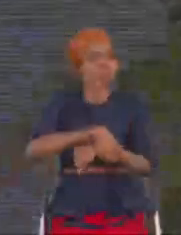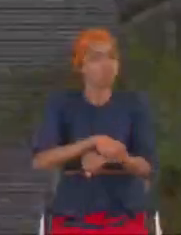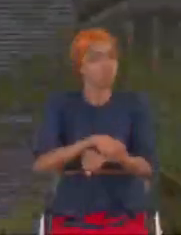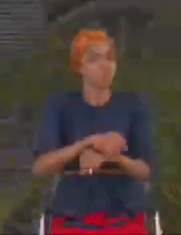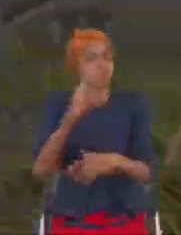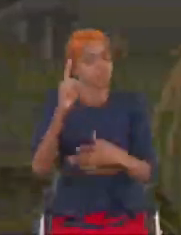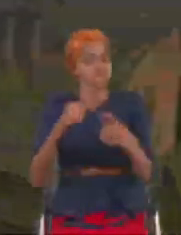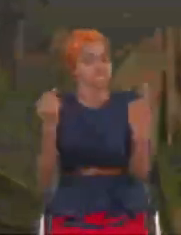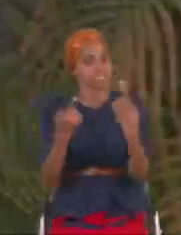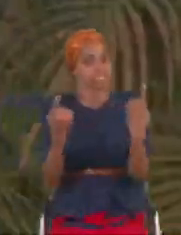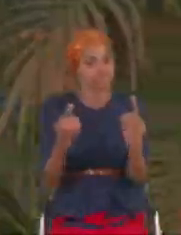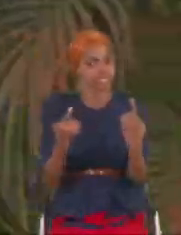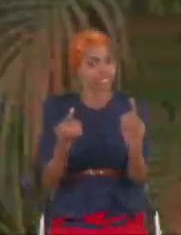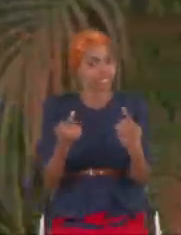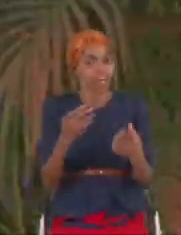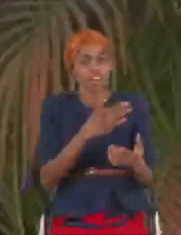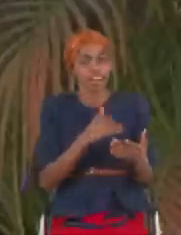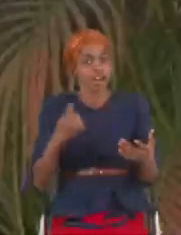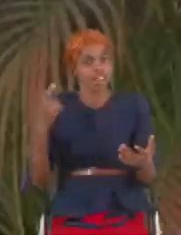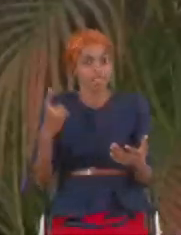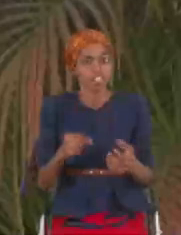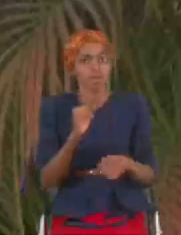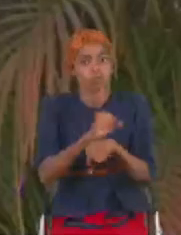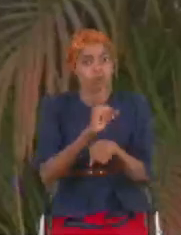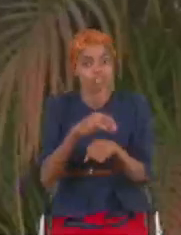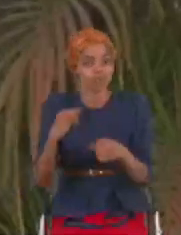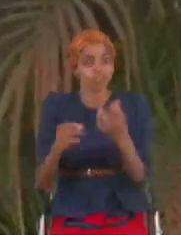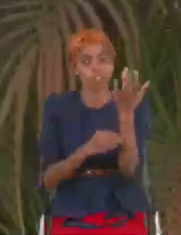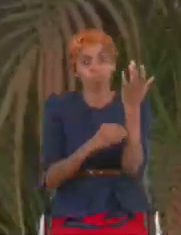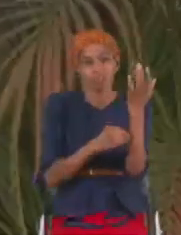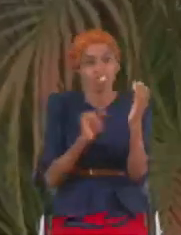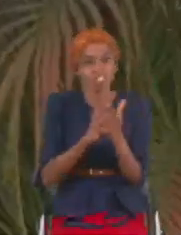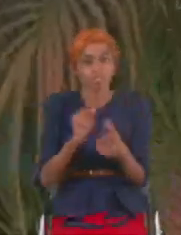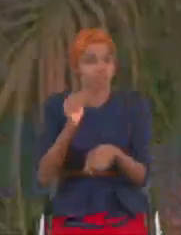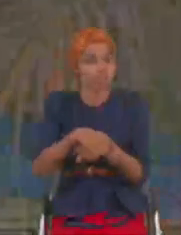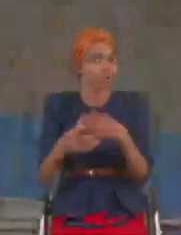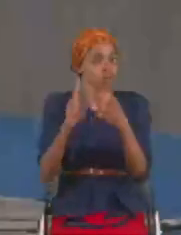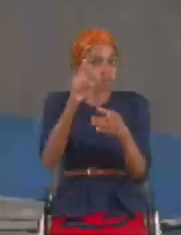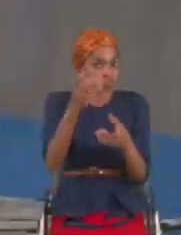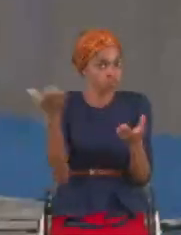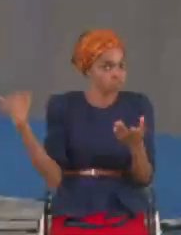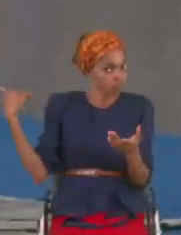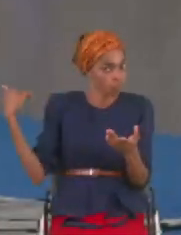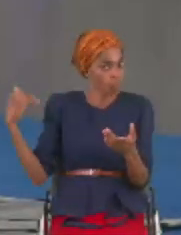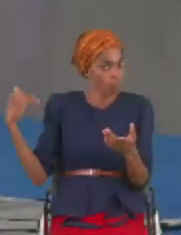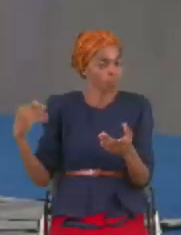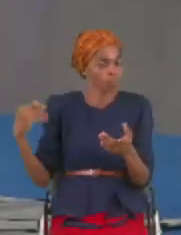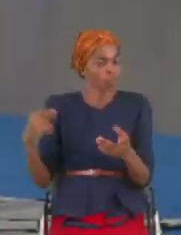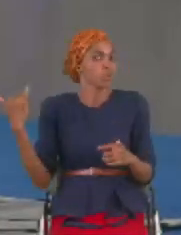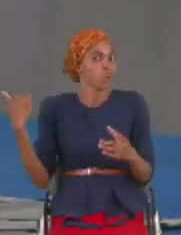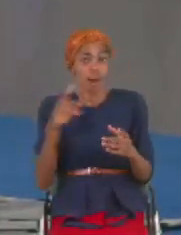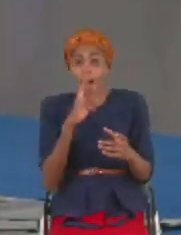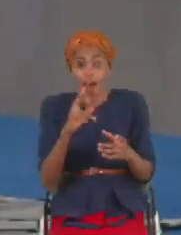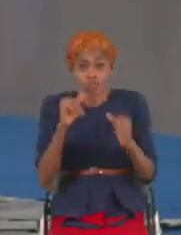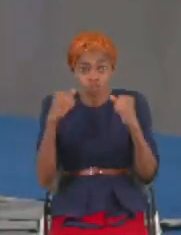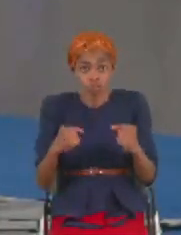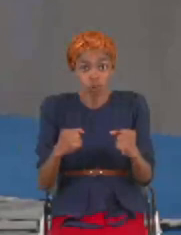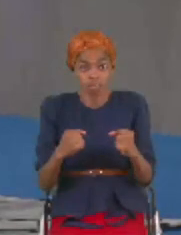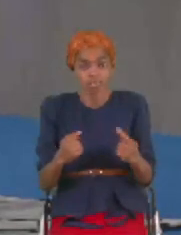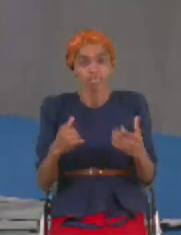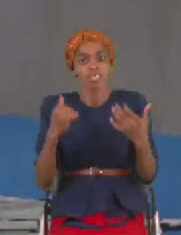le pdt les péchés et les oeufs de la chaire qui dominait cet avis car